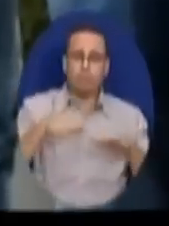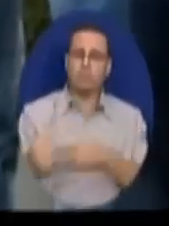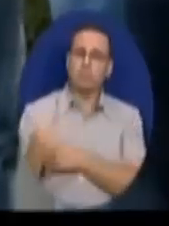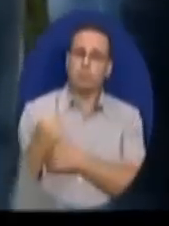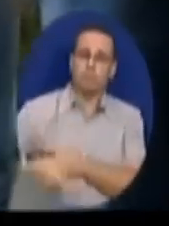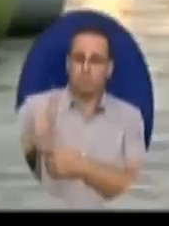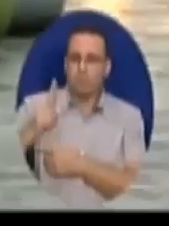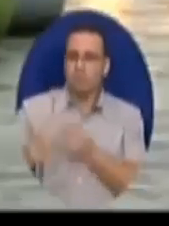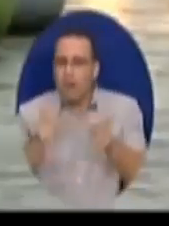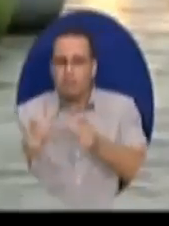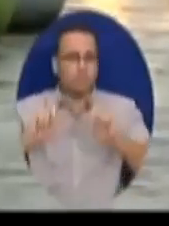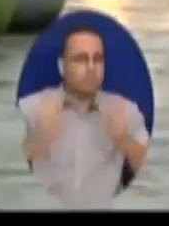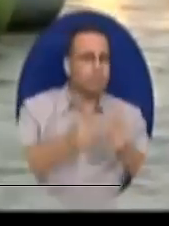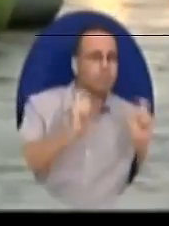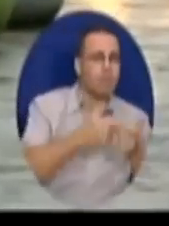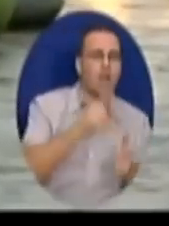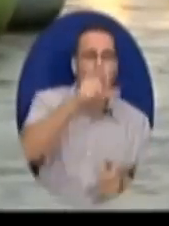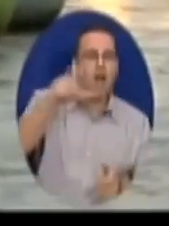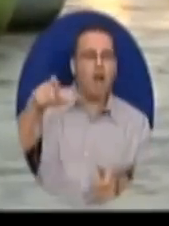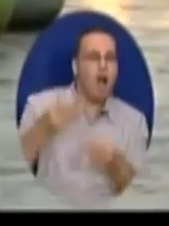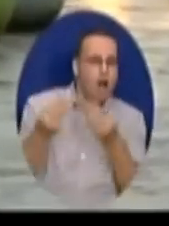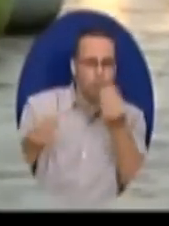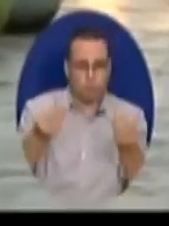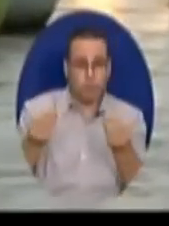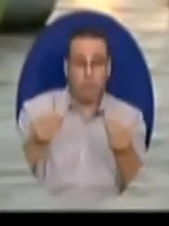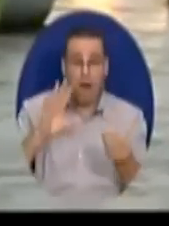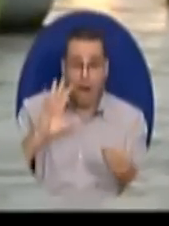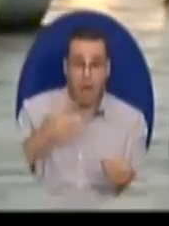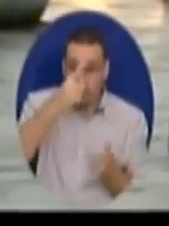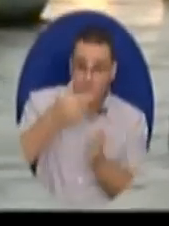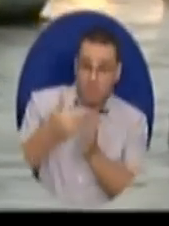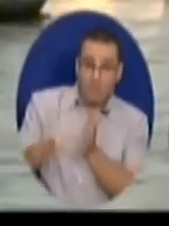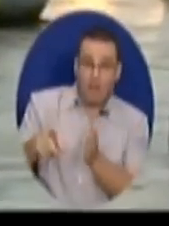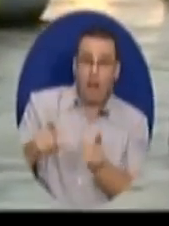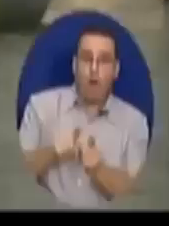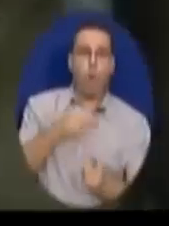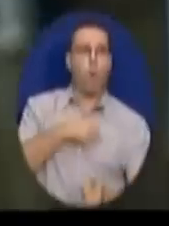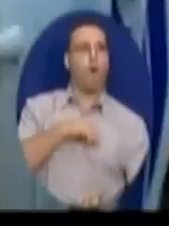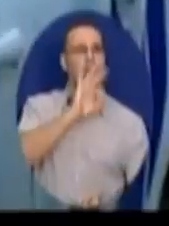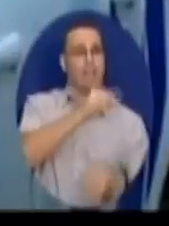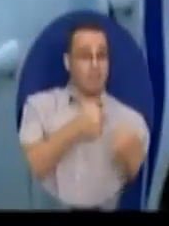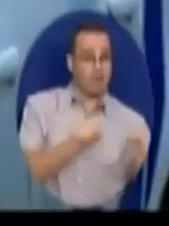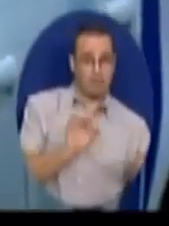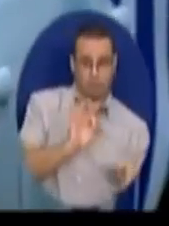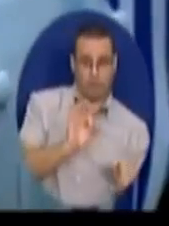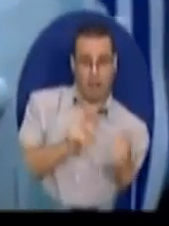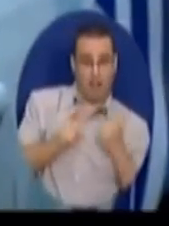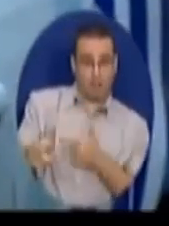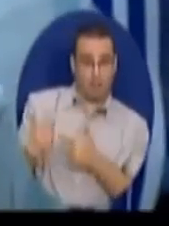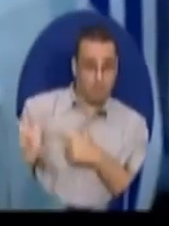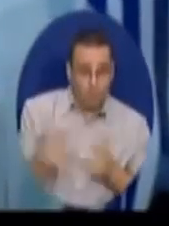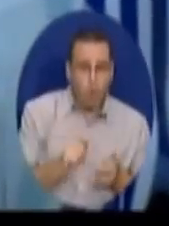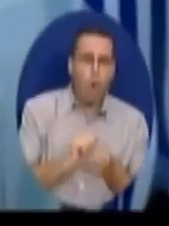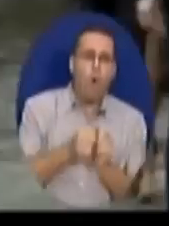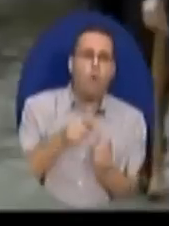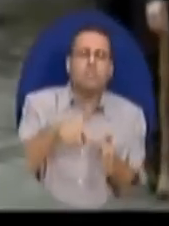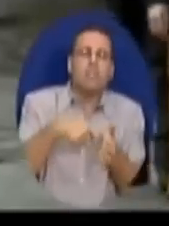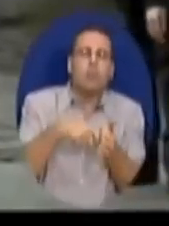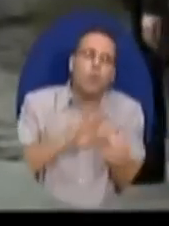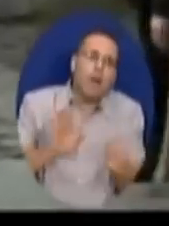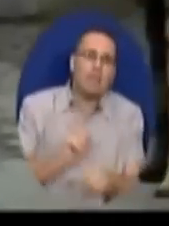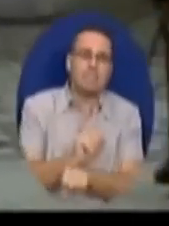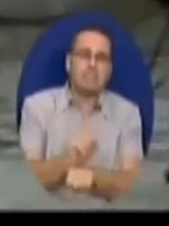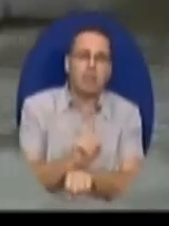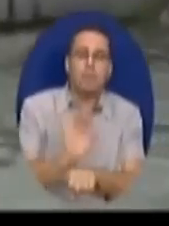האם צרפת עומדת לוותר על האופי הדמוקרטי שלה לטובת המלחמה בטרור או שמדובר בתיקונים זמניים